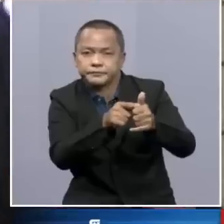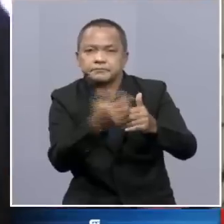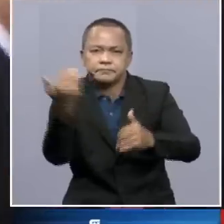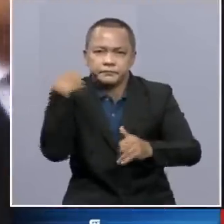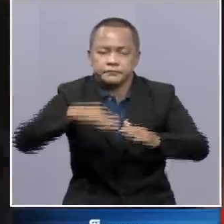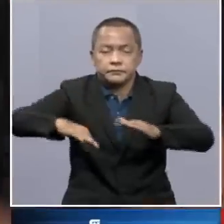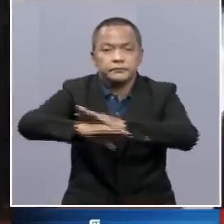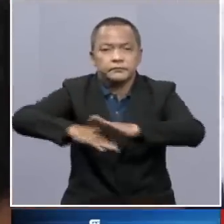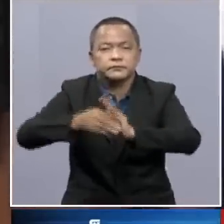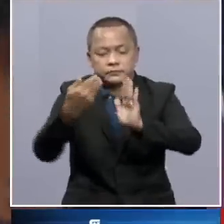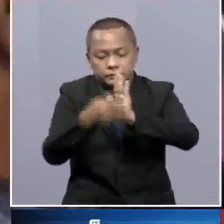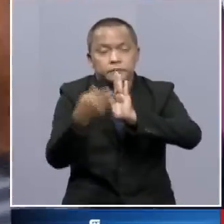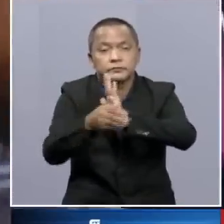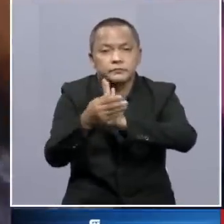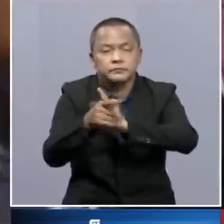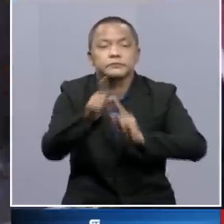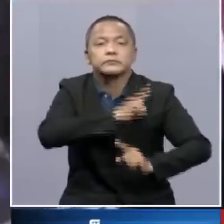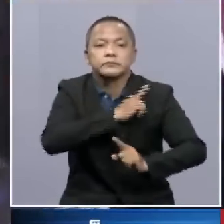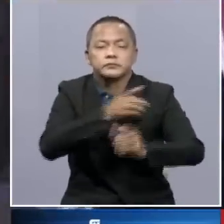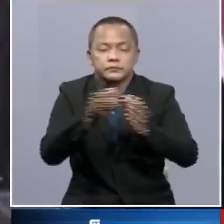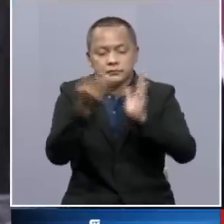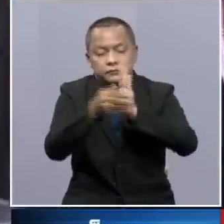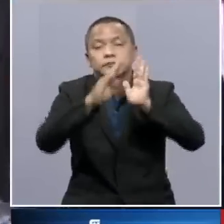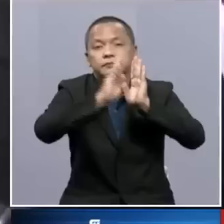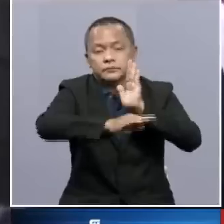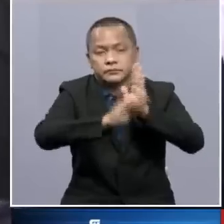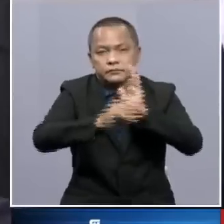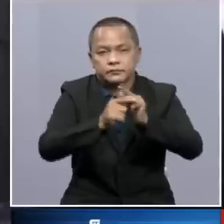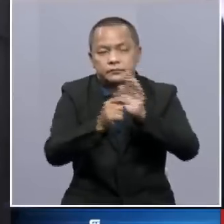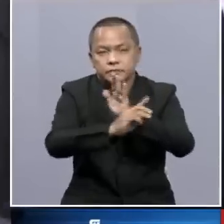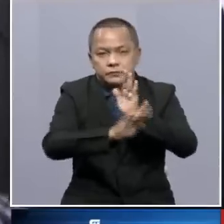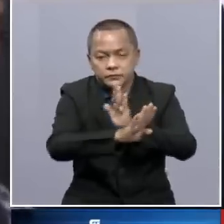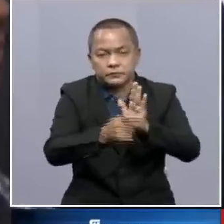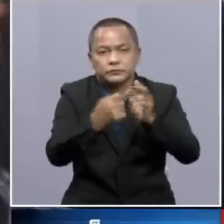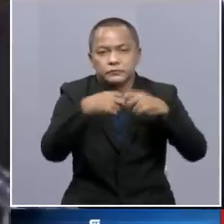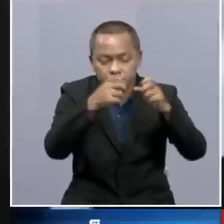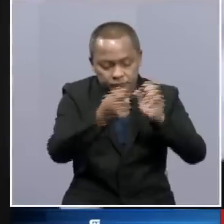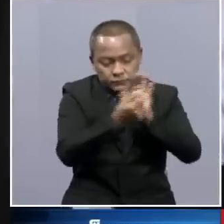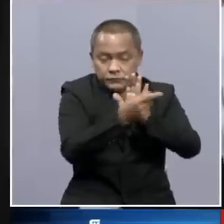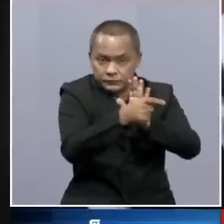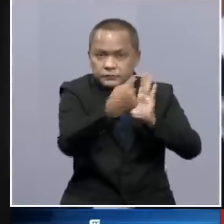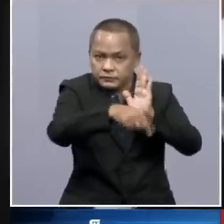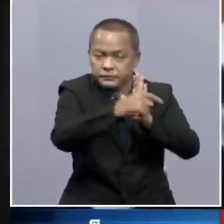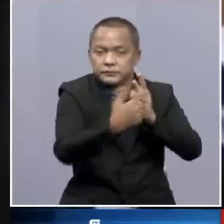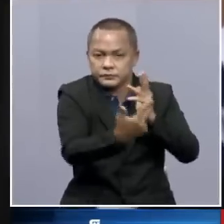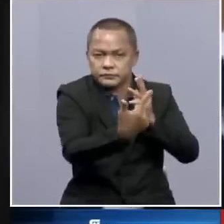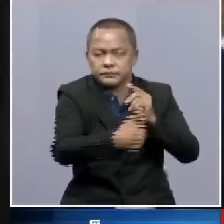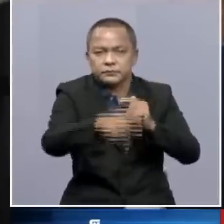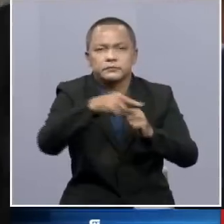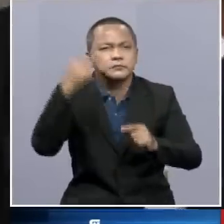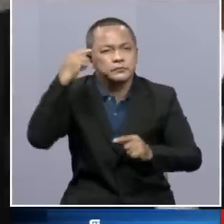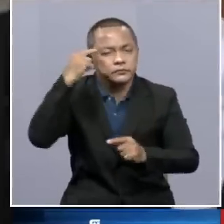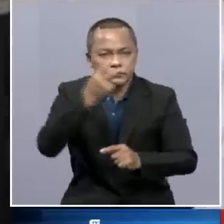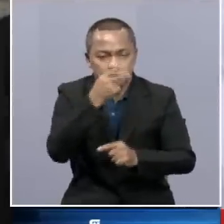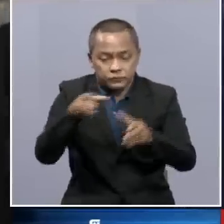ฐานเสียงในพื้นที่ภาคอีสานโดยเฉพาะพื้นที่อีสานใต้ทั้งบุรีรัมย์ทั้งสุรินทร์ทั้งศรีสะเกษด้วย เพราะฉะนั้นเองเนี่ยพอไ